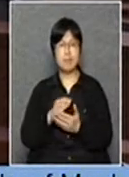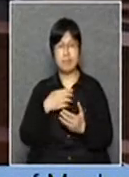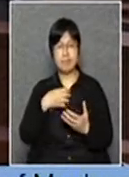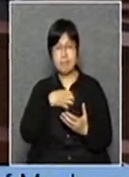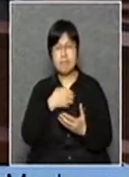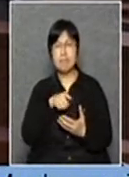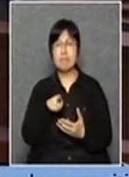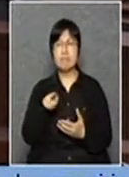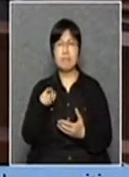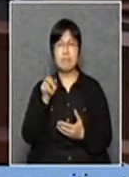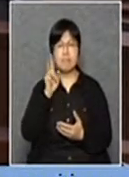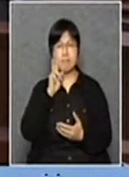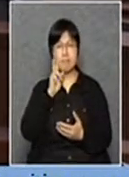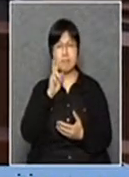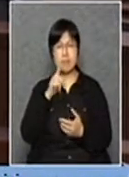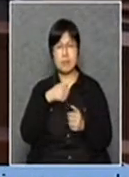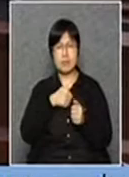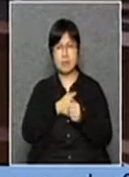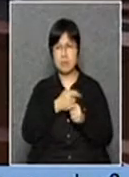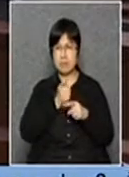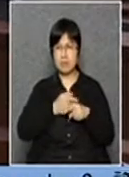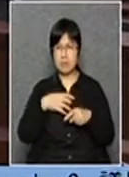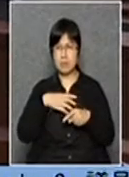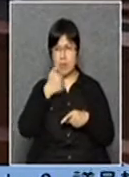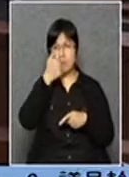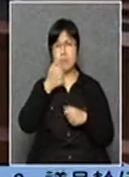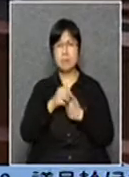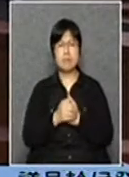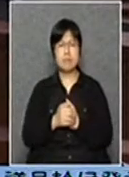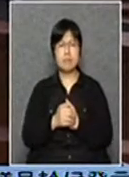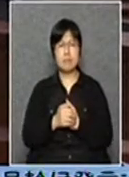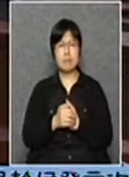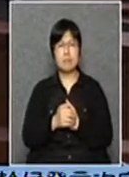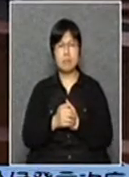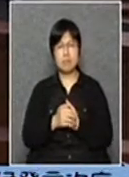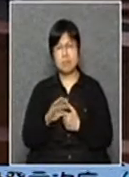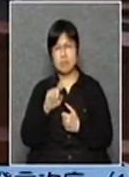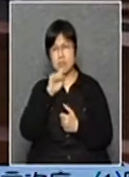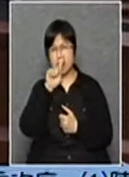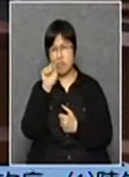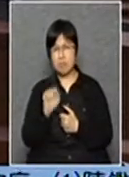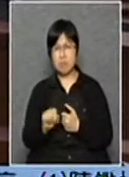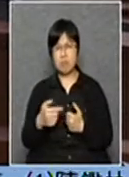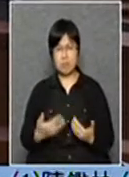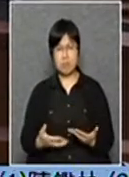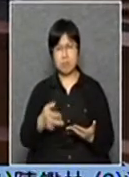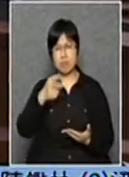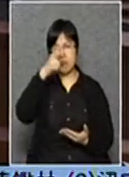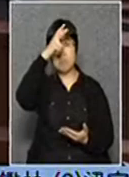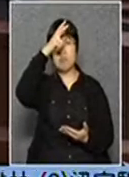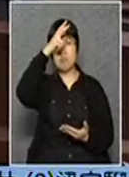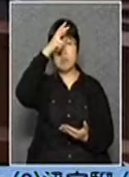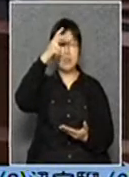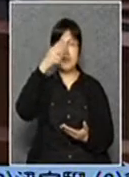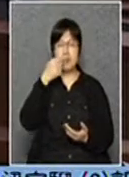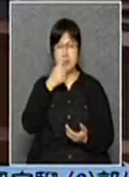上咧，真係似乎跟翻嗰個實況係應該咁樣。但係問題就係我哋而家咧個官嘅概念就實在太大